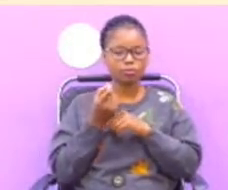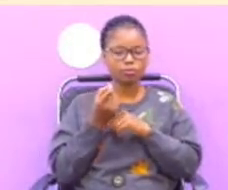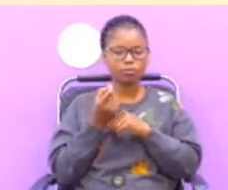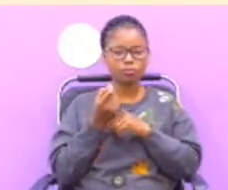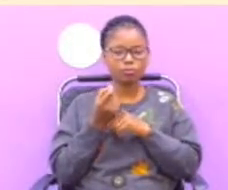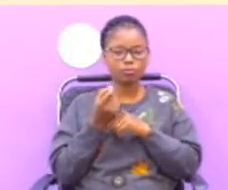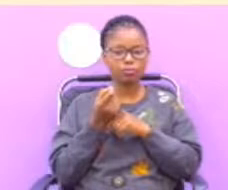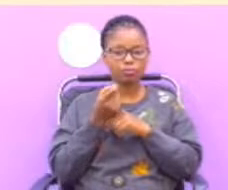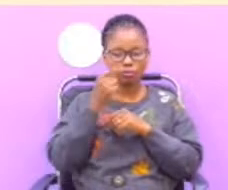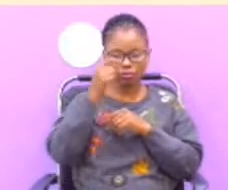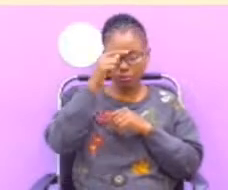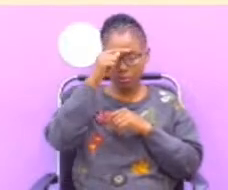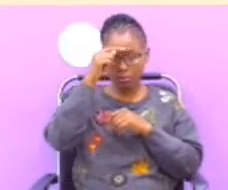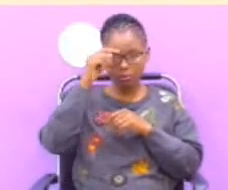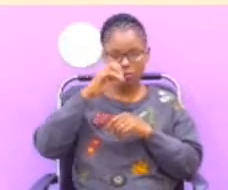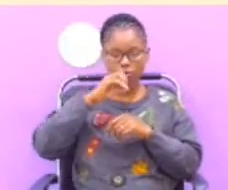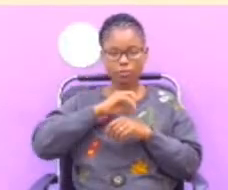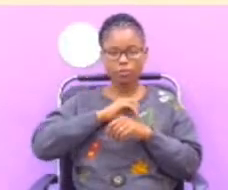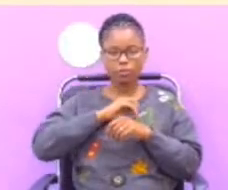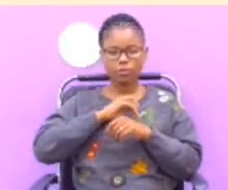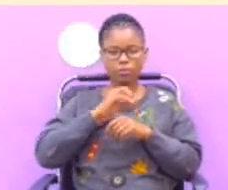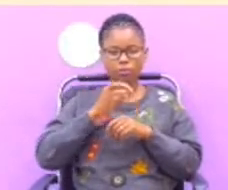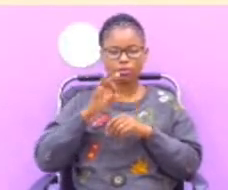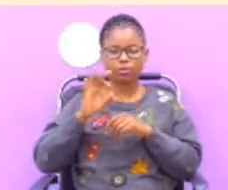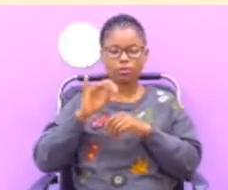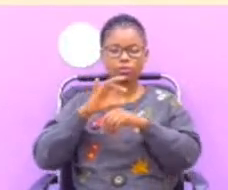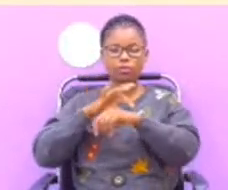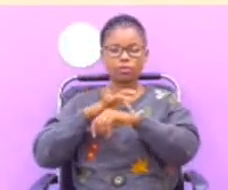tondu mwenethi ni ekwihia thi